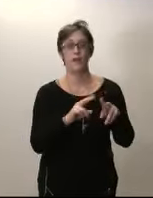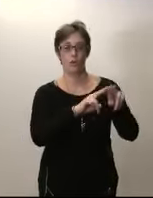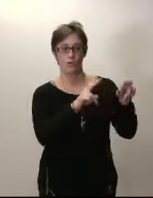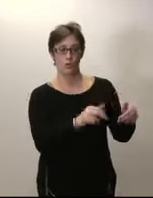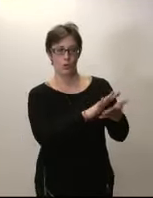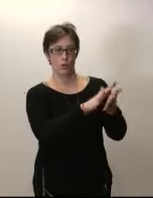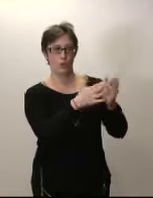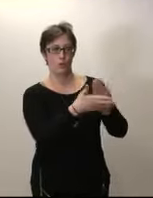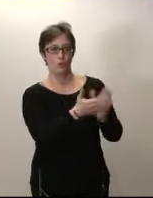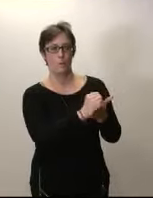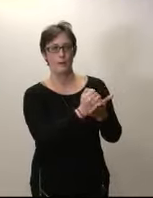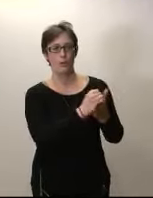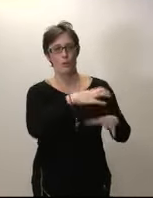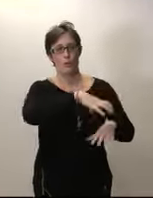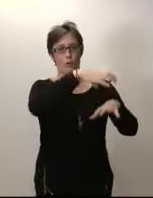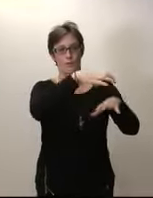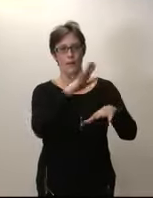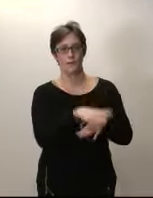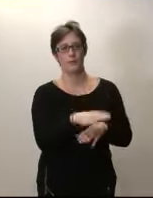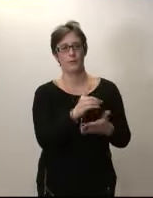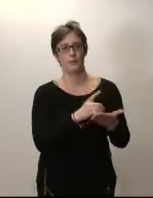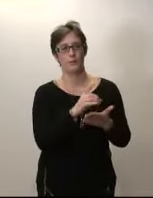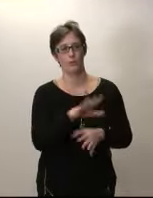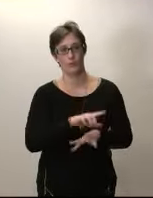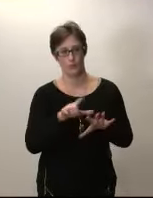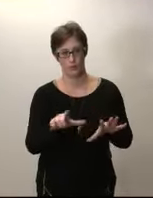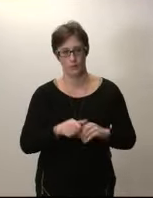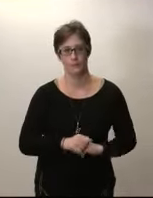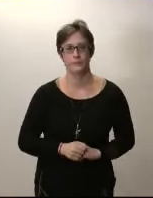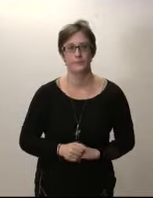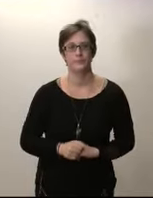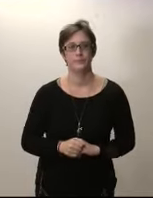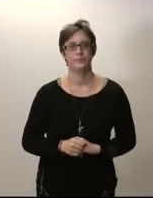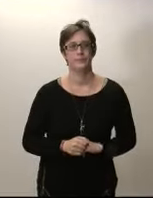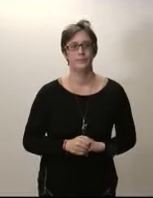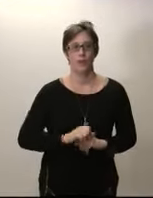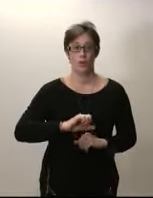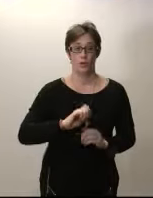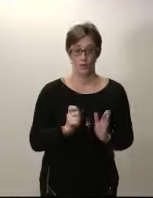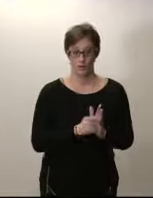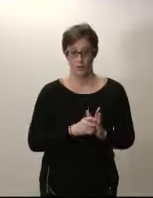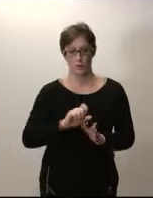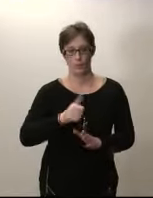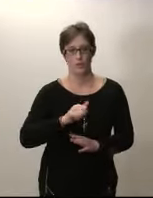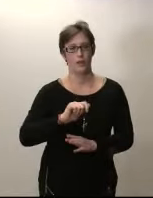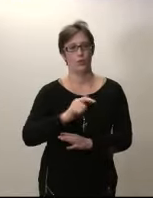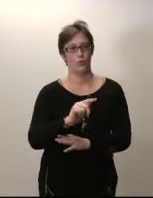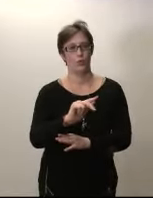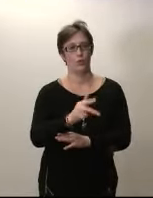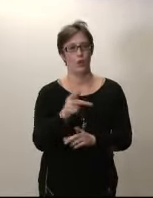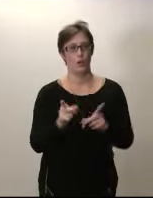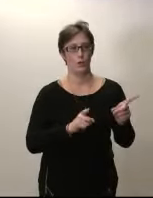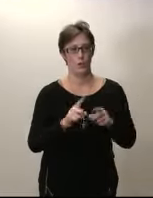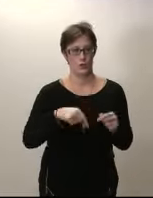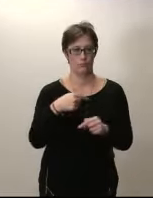l'Association des pilotes de Montgolfière de Moselle. Le 1er, 2 et 3 juillet prochains, 5